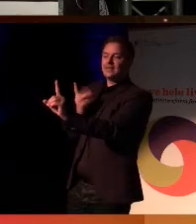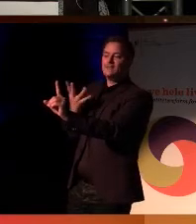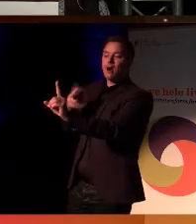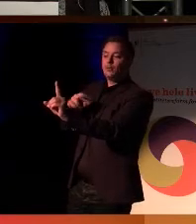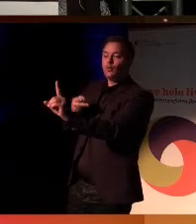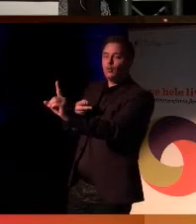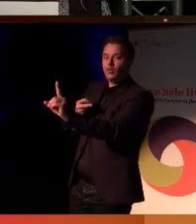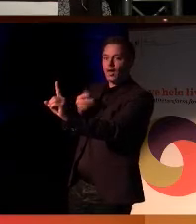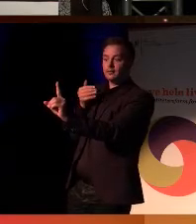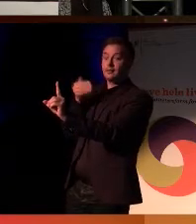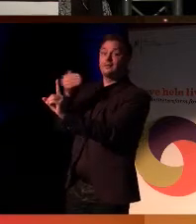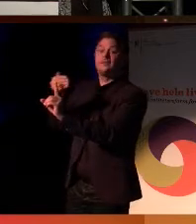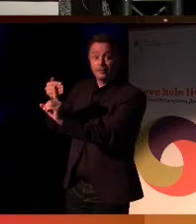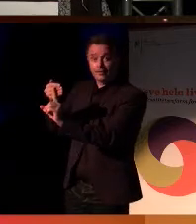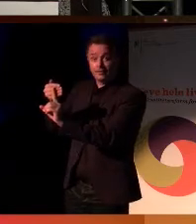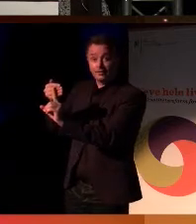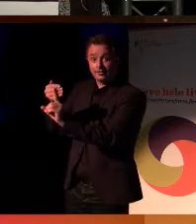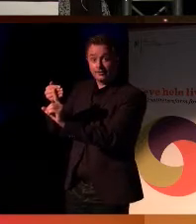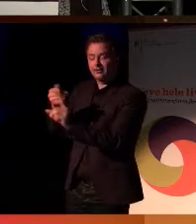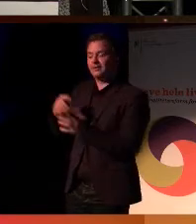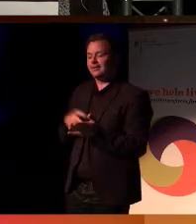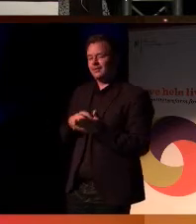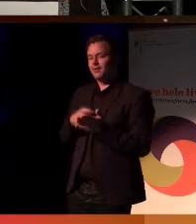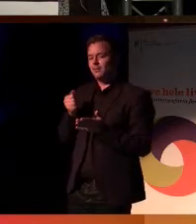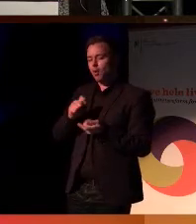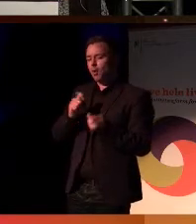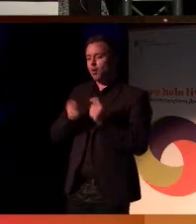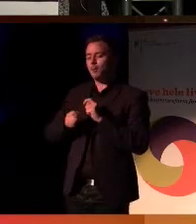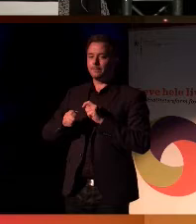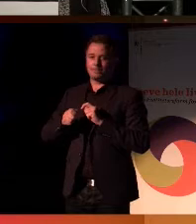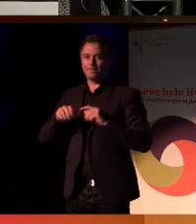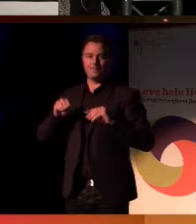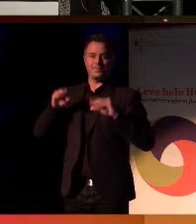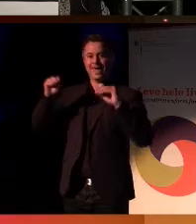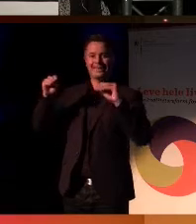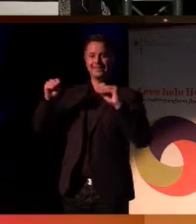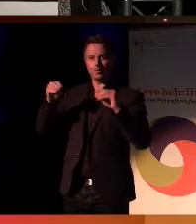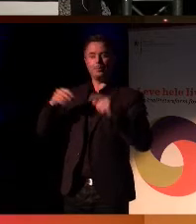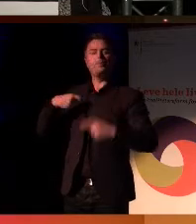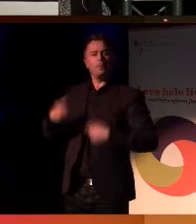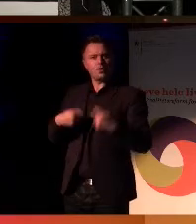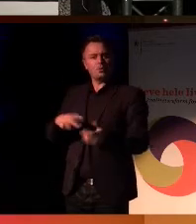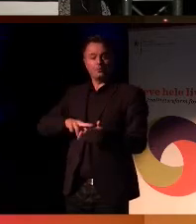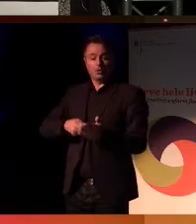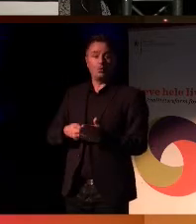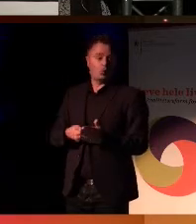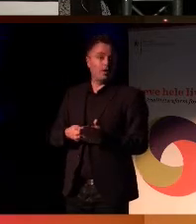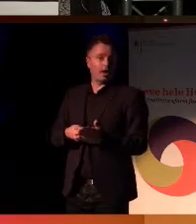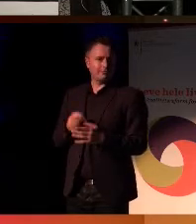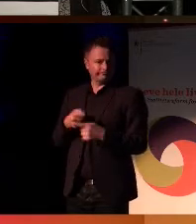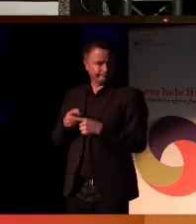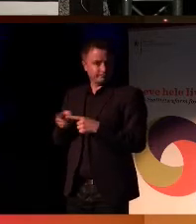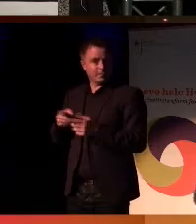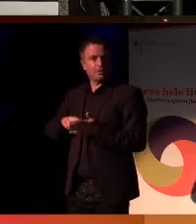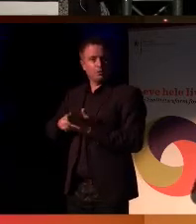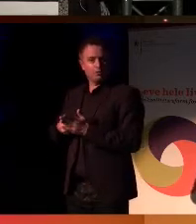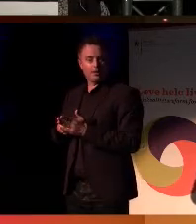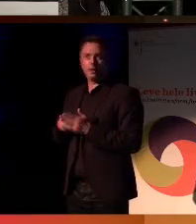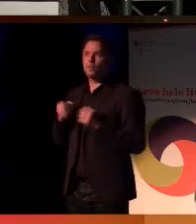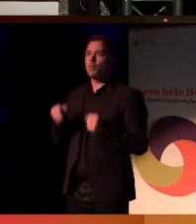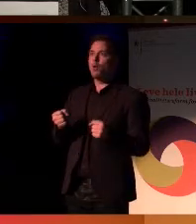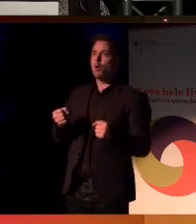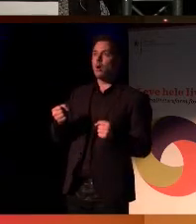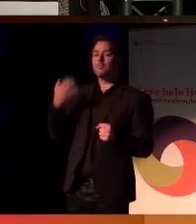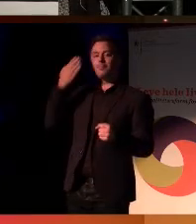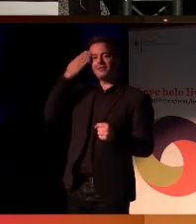Og vi nødt til kanskje å bli litt bedre på å bruke metoder og bruke, altså ha et sånt bevisst